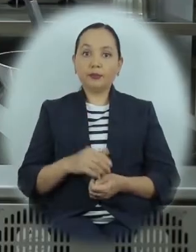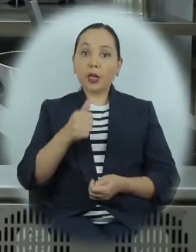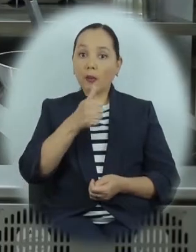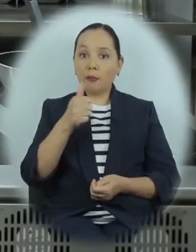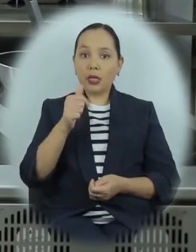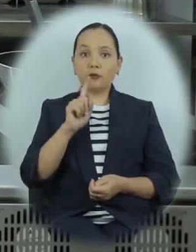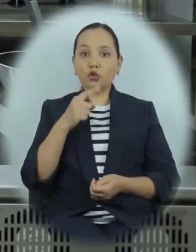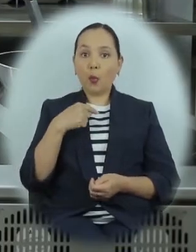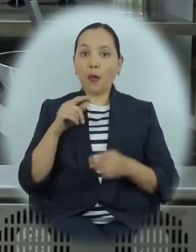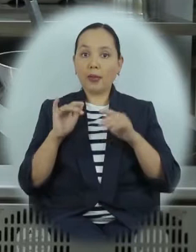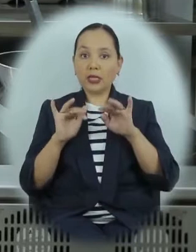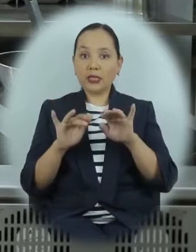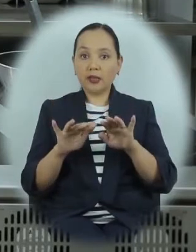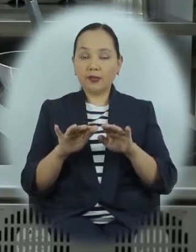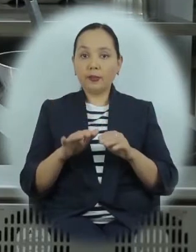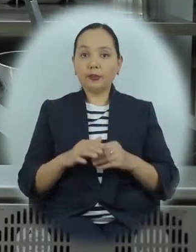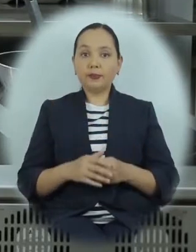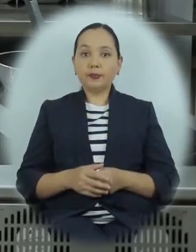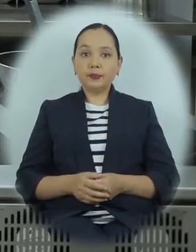Первое, что мы проделаем,